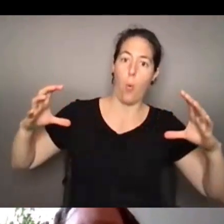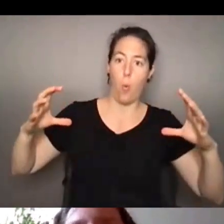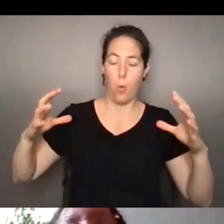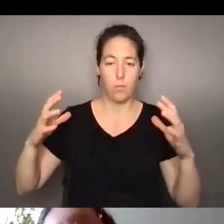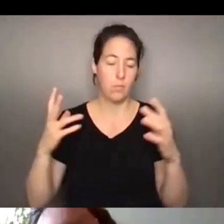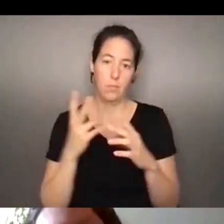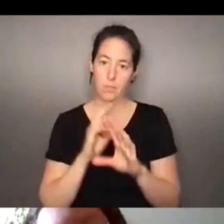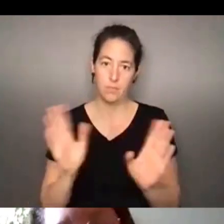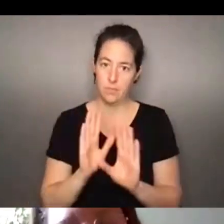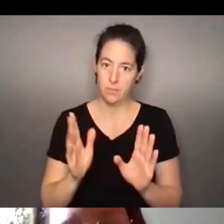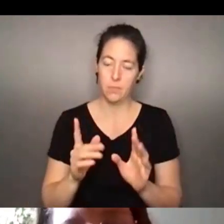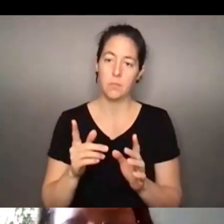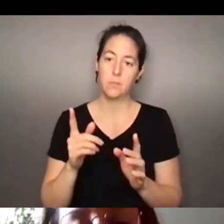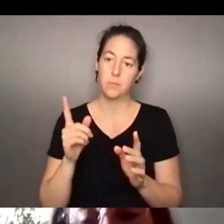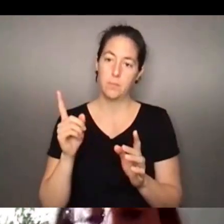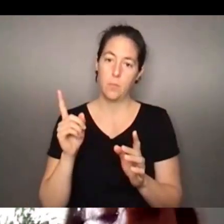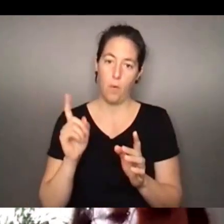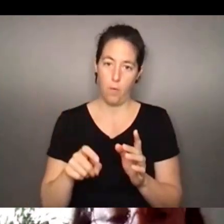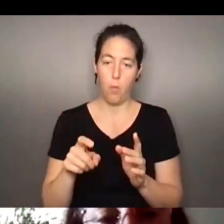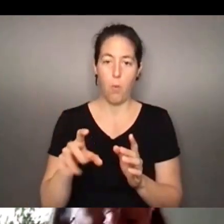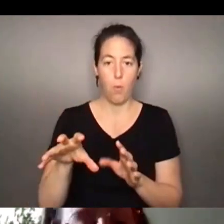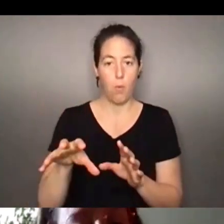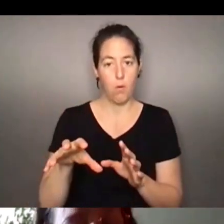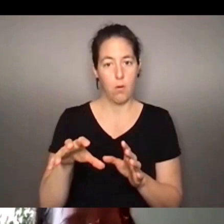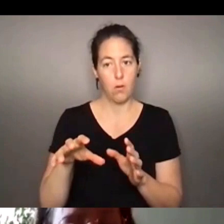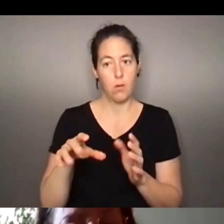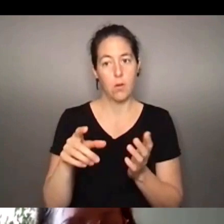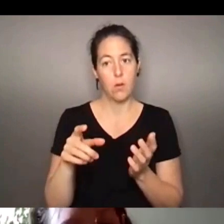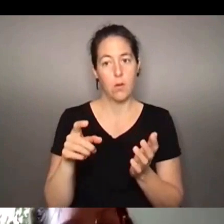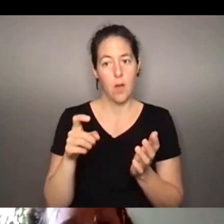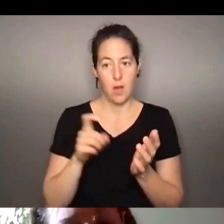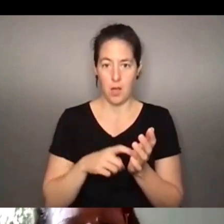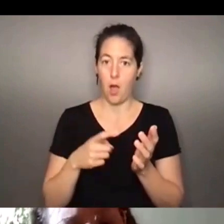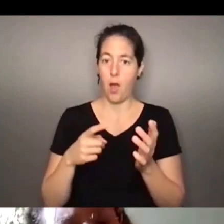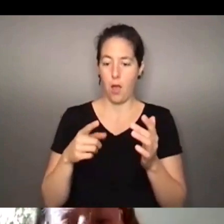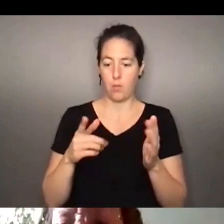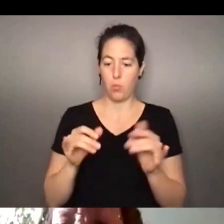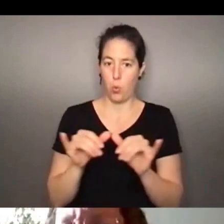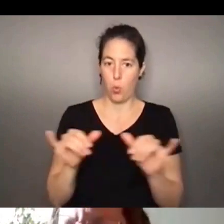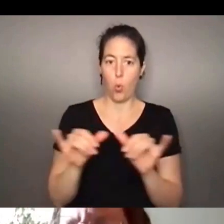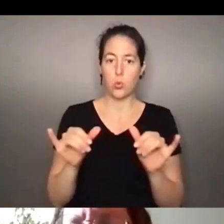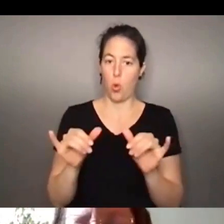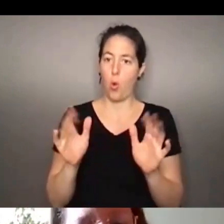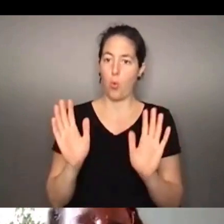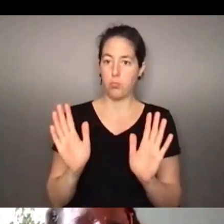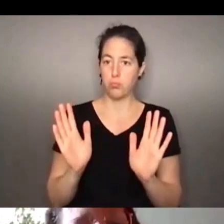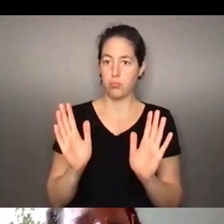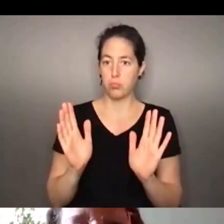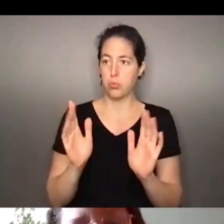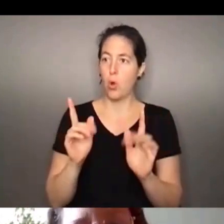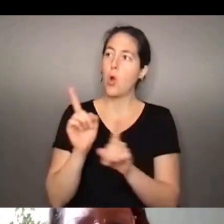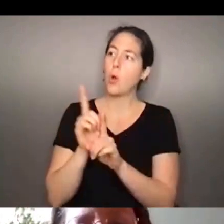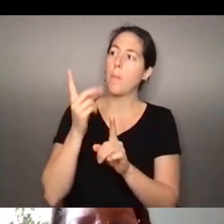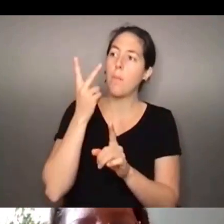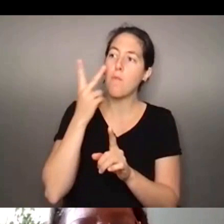immense. On le cueille, on récolte ça quand il y a une taille, un peu comme on verrait à l'épicerie, parce que si